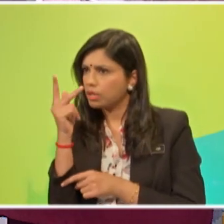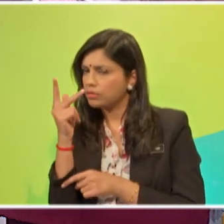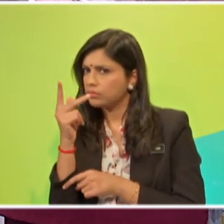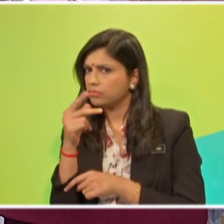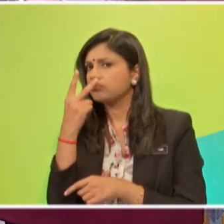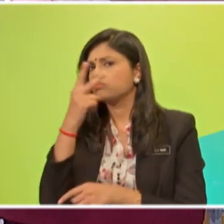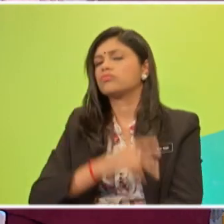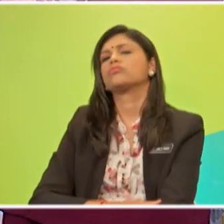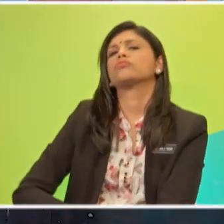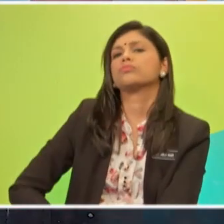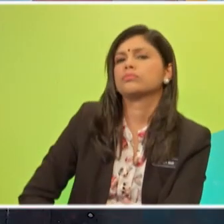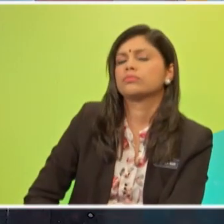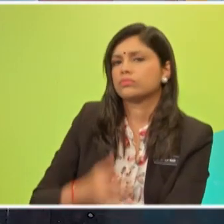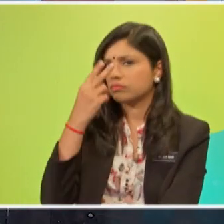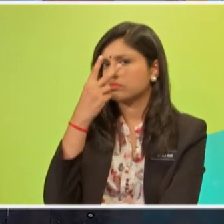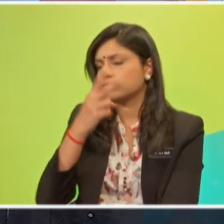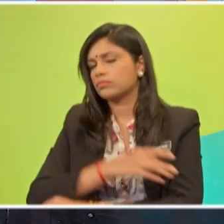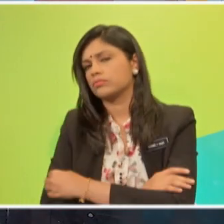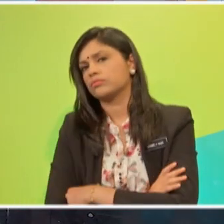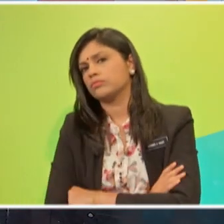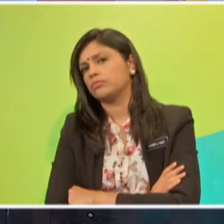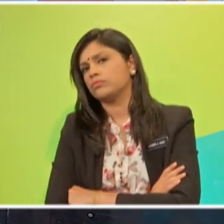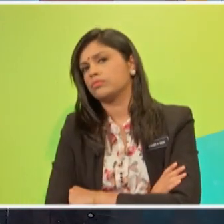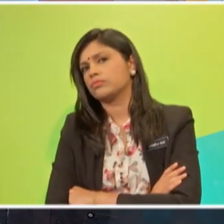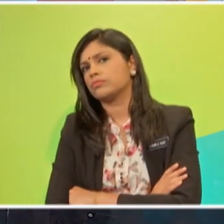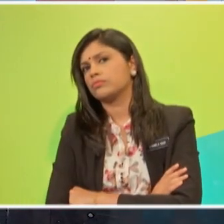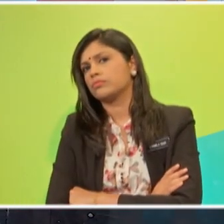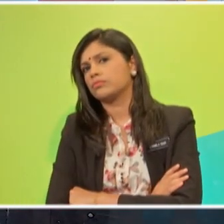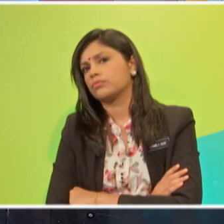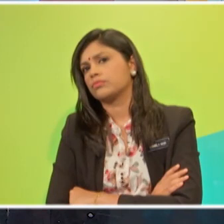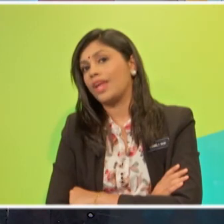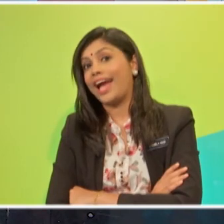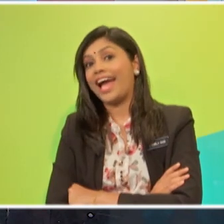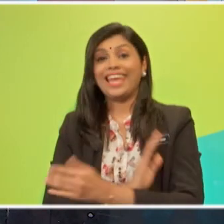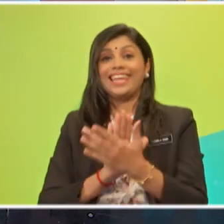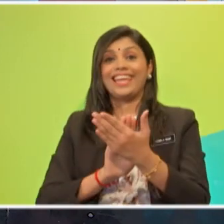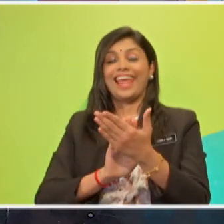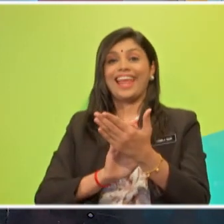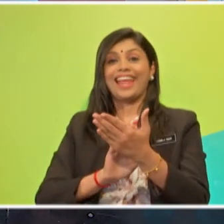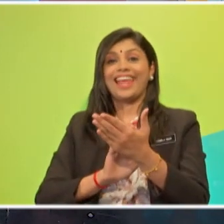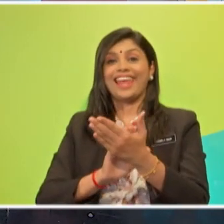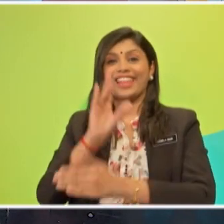jawapan kamu semua? Okey, jom kita tengok mana satu nombor tujuh. Yeay,